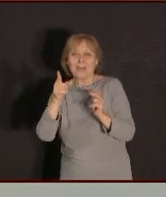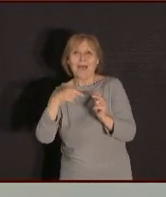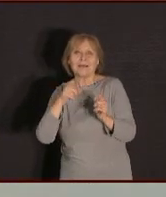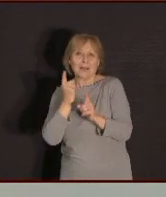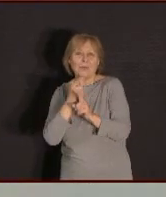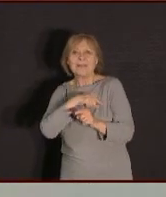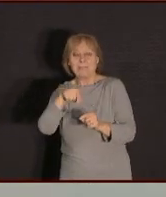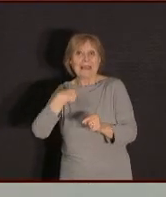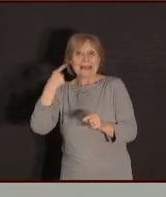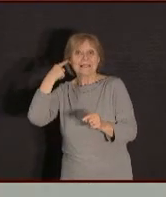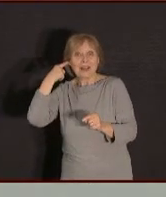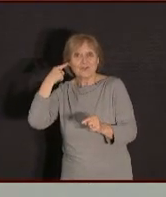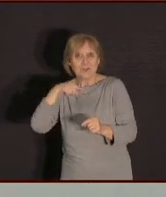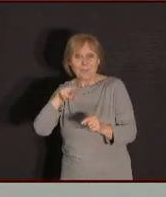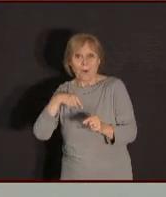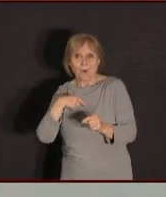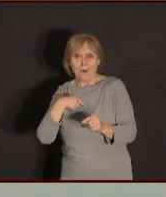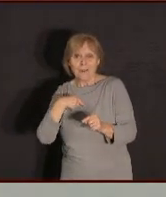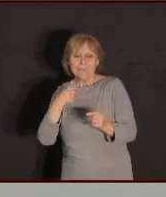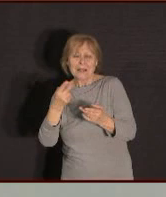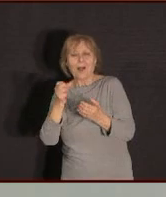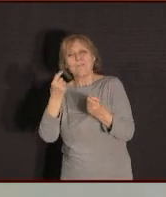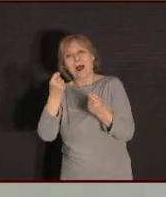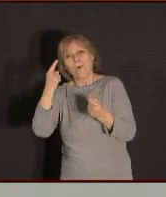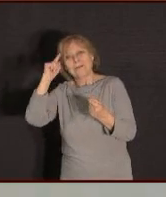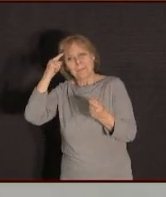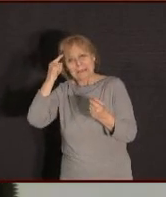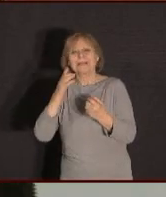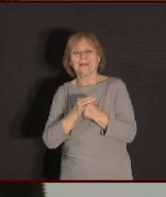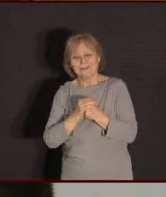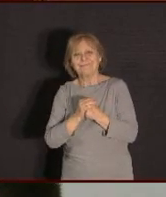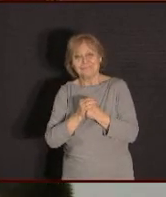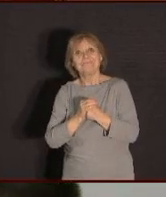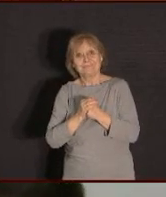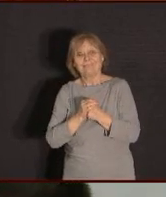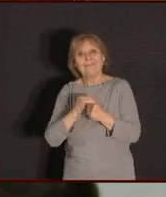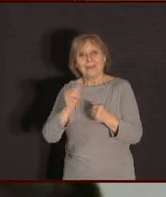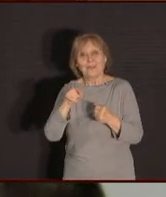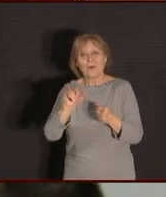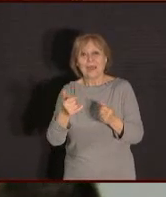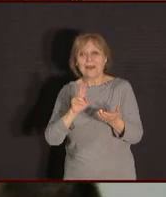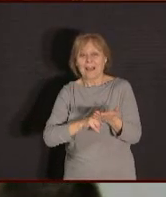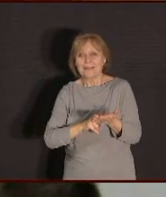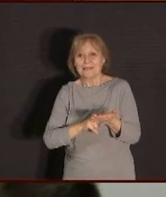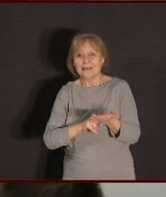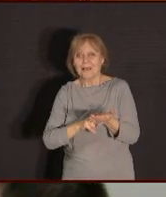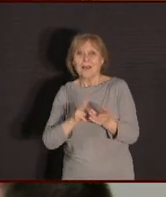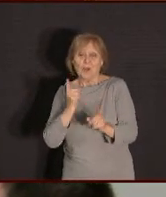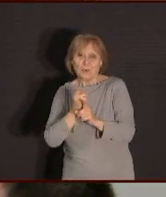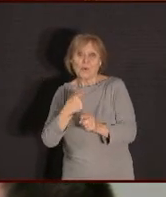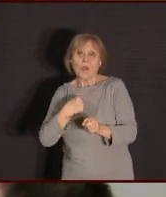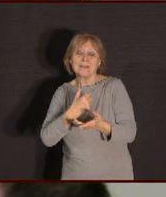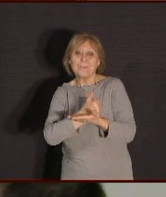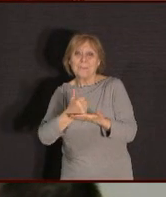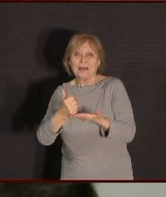lahko bili zamislili. Ja, to je res. Recimo, tudi ko sem se jaz prvič pojavila med